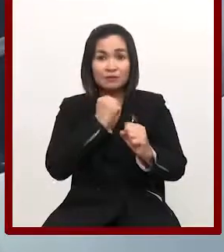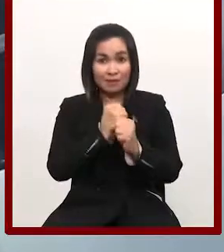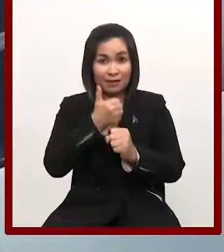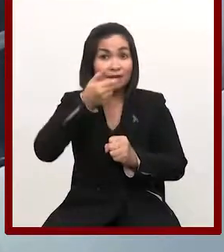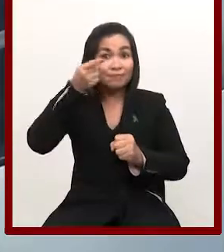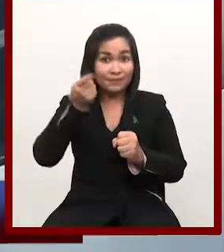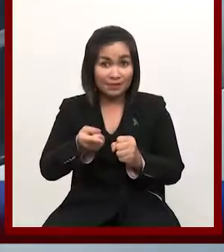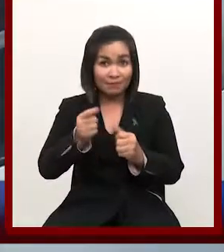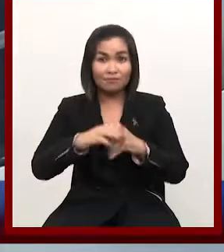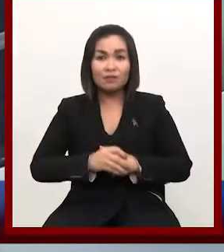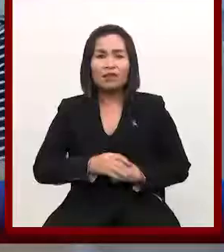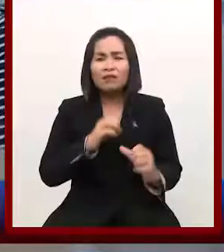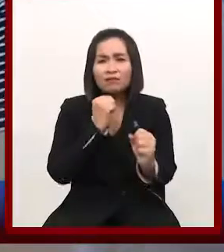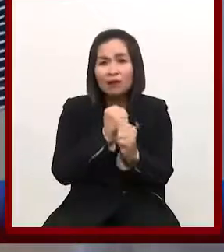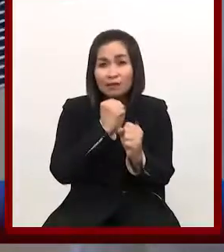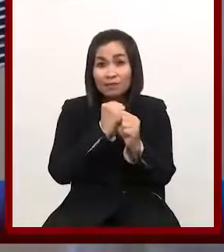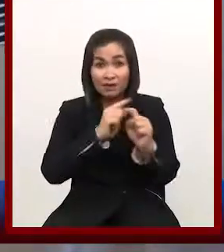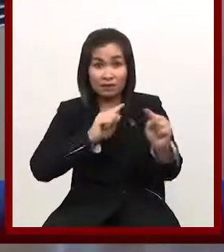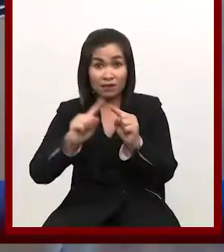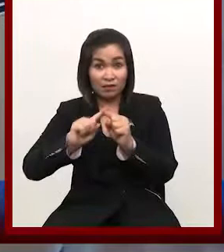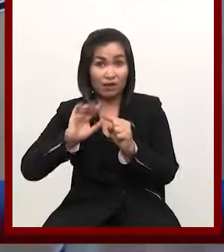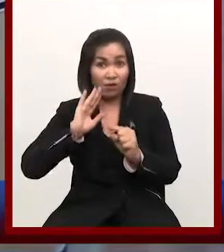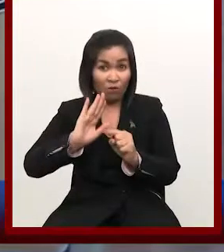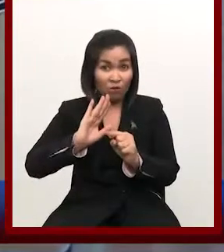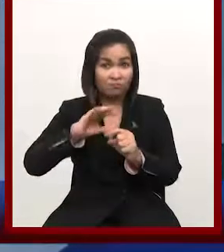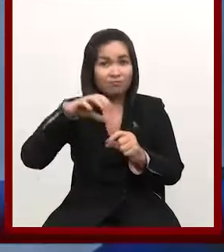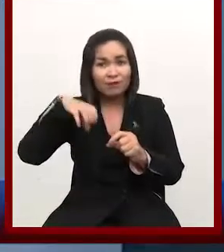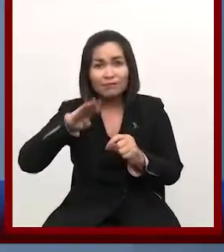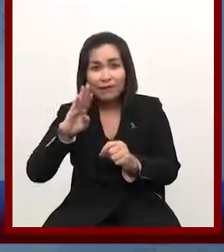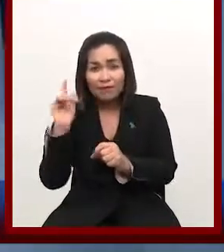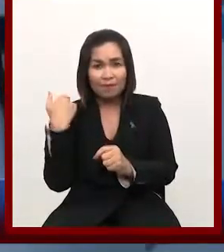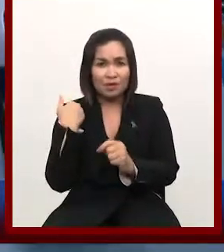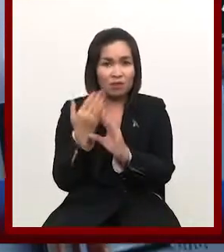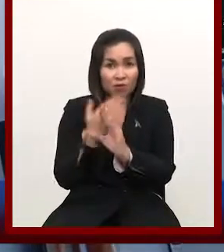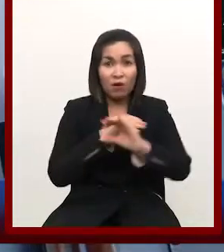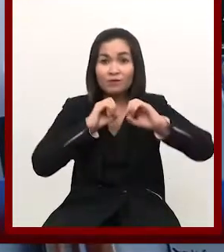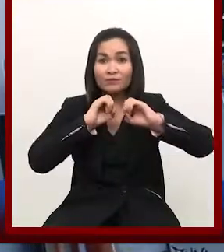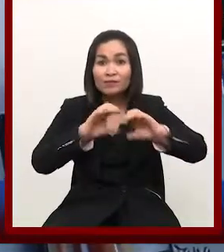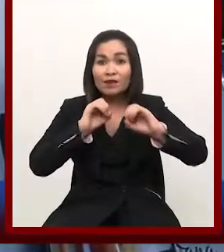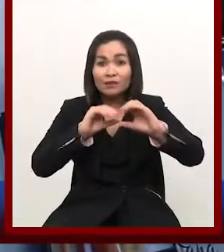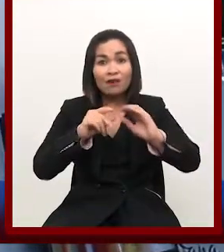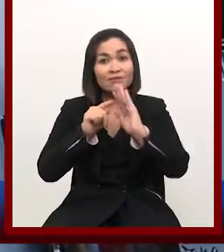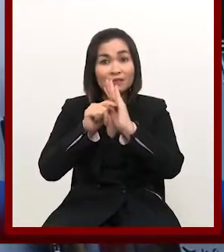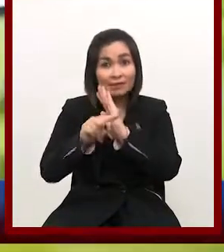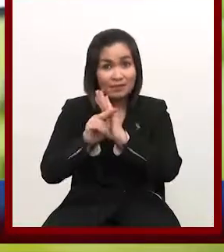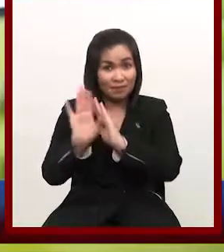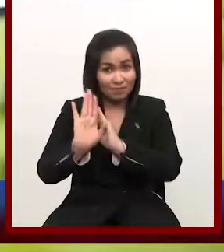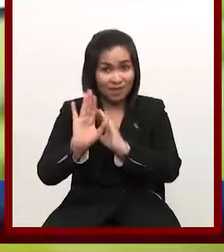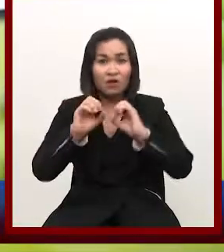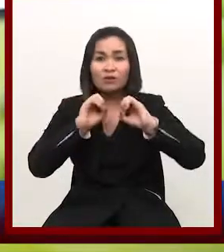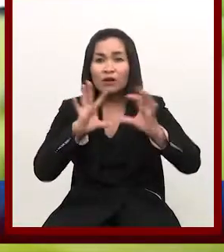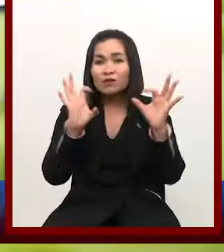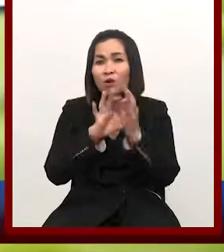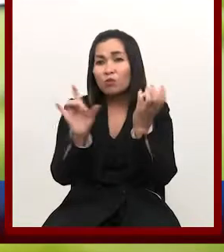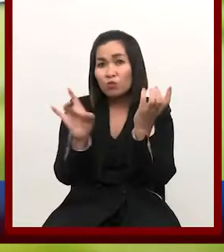ซึ่งในการปฏิบัติงานนี้เราก็จะมีการสอนไม่ใช่ทฤษฎีค่ะแต่เป็นการสอนเรื่องของคุณภา